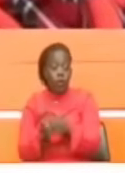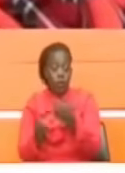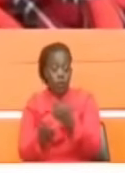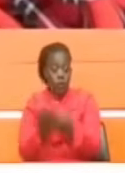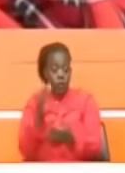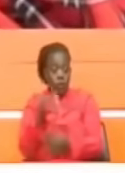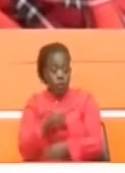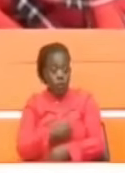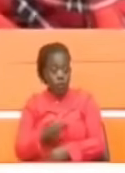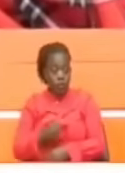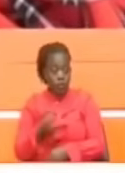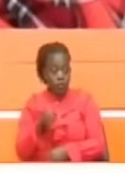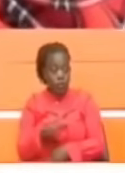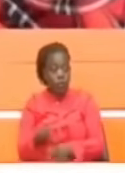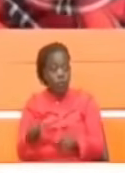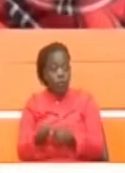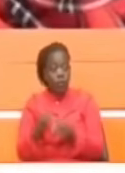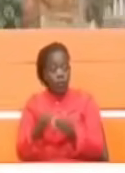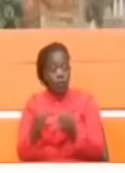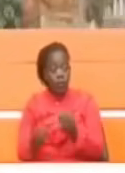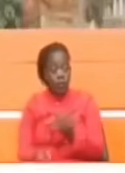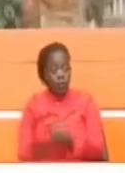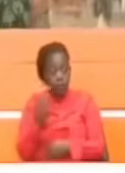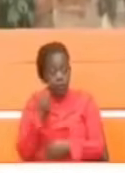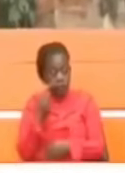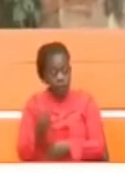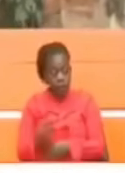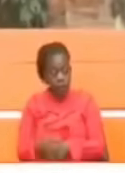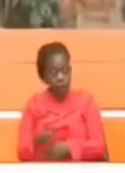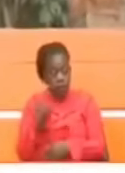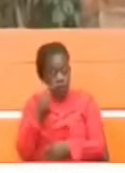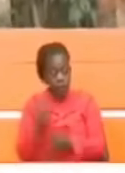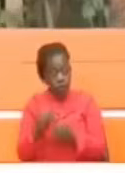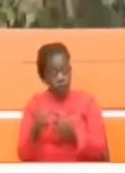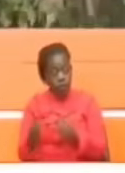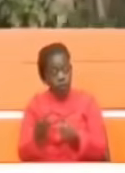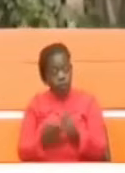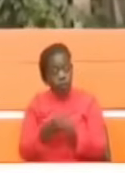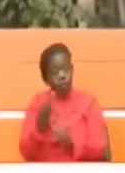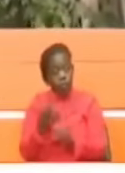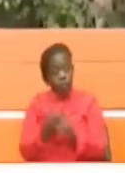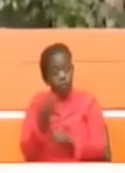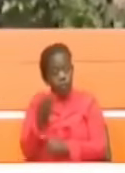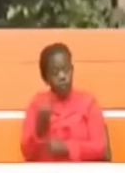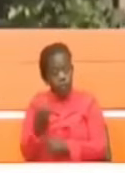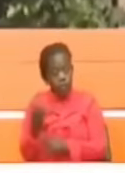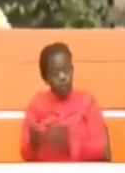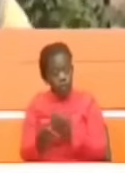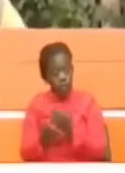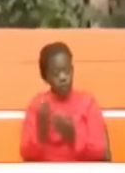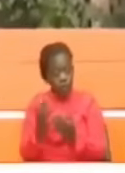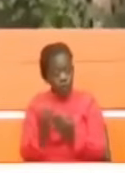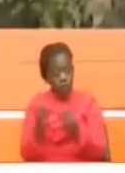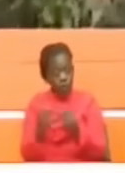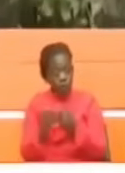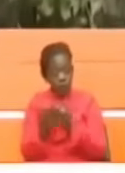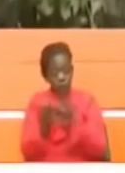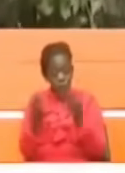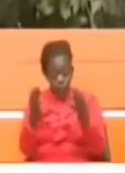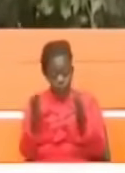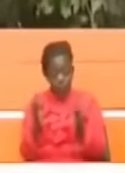nnyina okwo ssaako omwana gwe yamusanga naye. Musanga n'omwana omuto nga wa myezi 6 ne mulabira ne mulisa buli